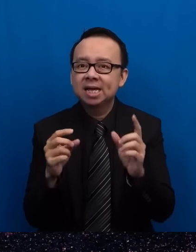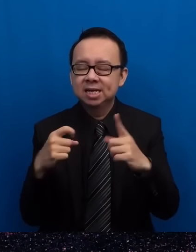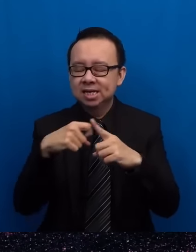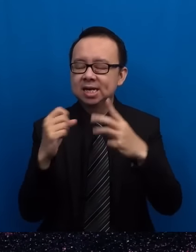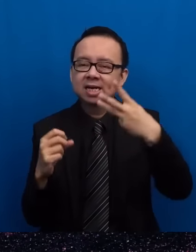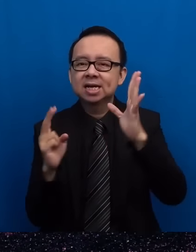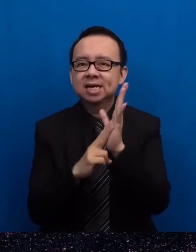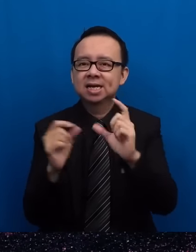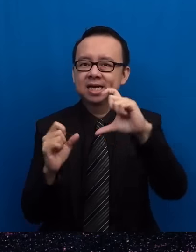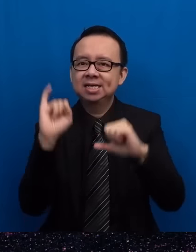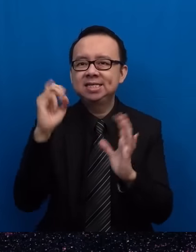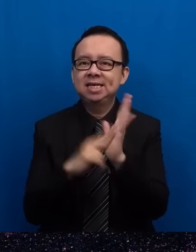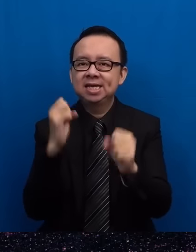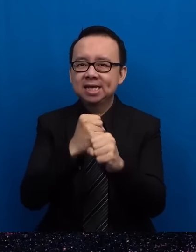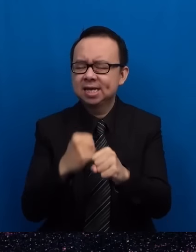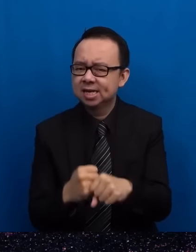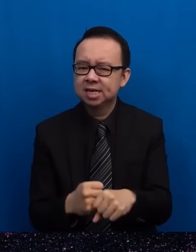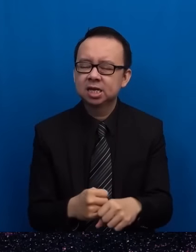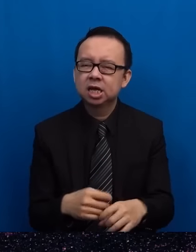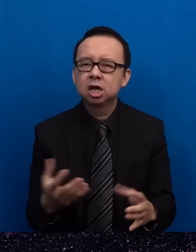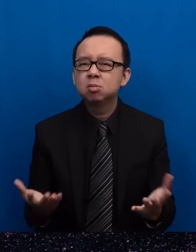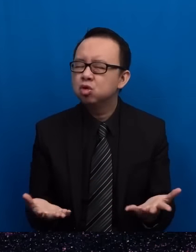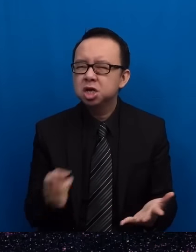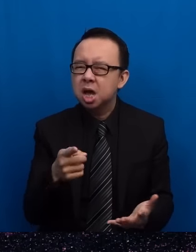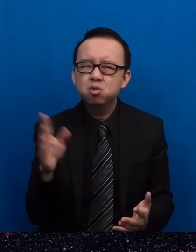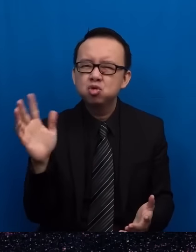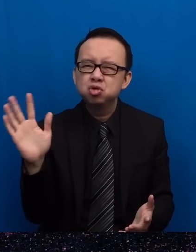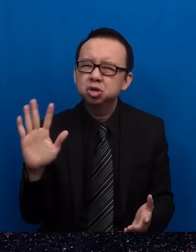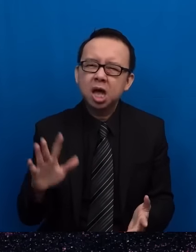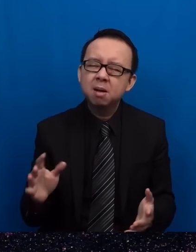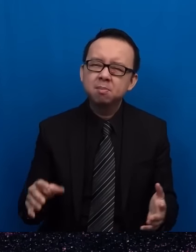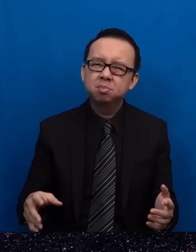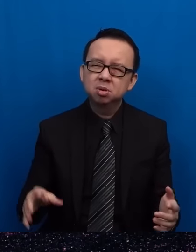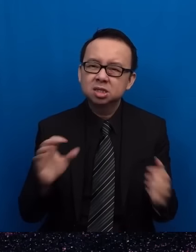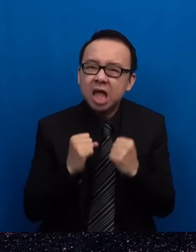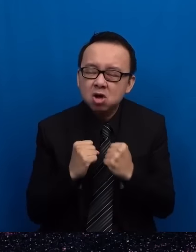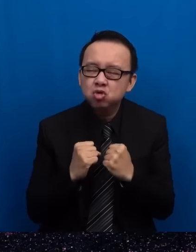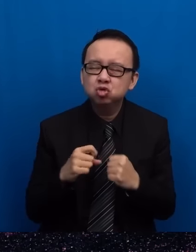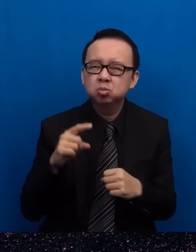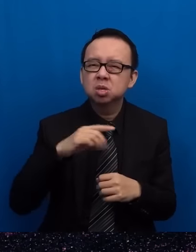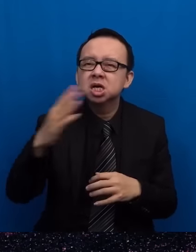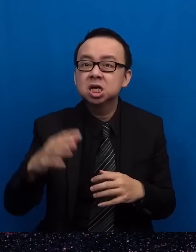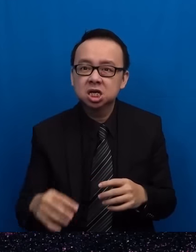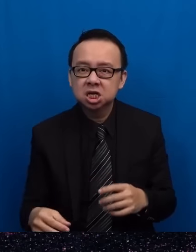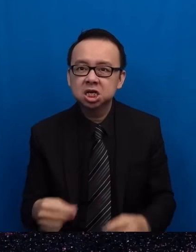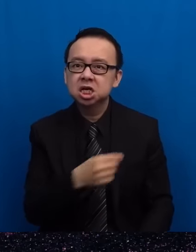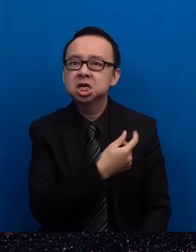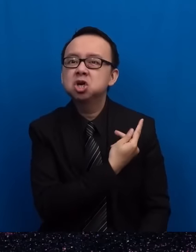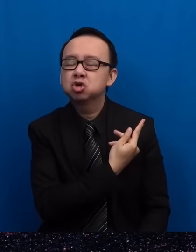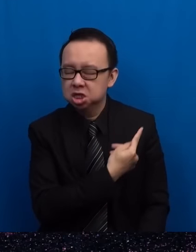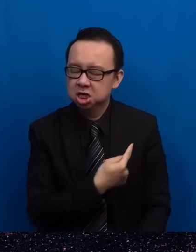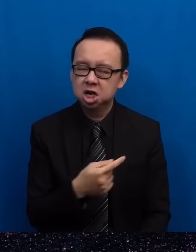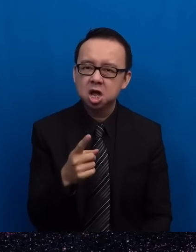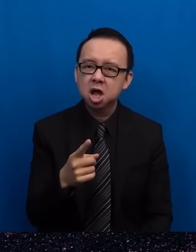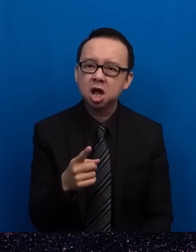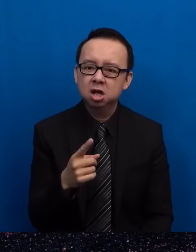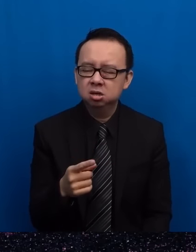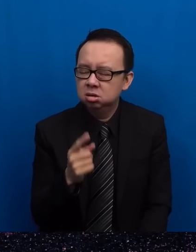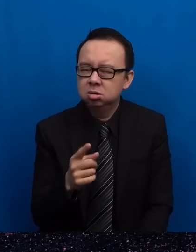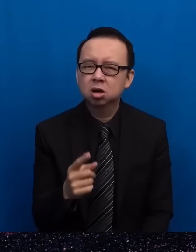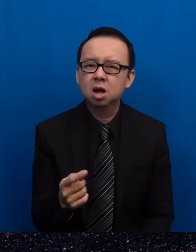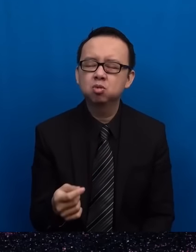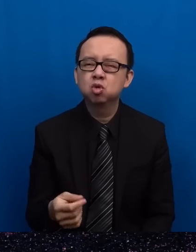tahu. Tapi Anda takut, nggak berani, tapi kondisi Anda tidak membaik. Di sini Anda berusaha minum air dan segalanya. Saya bukan